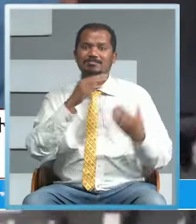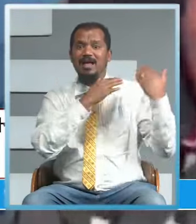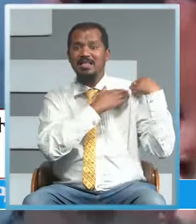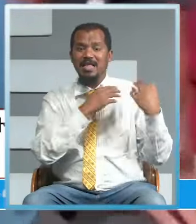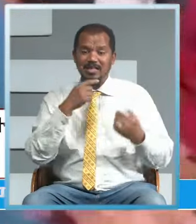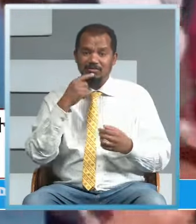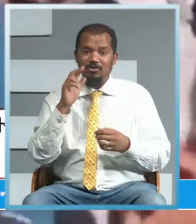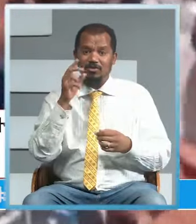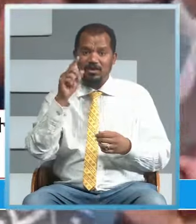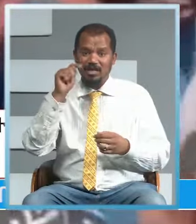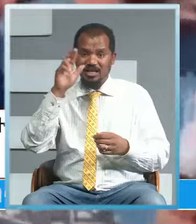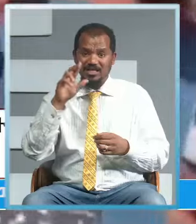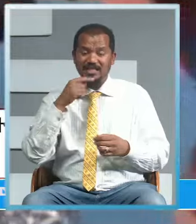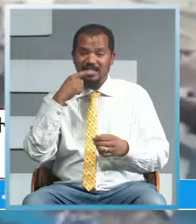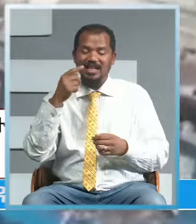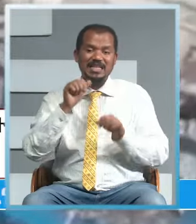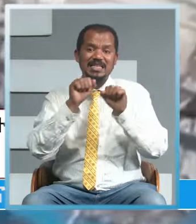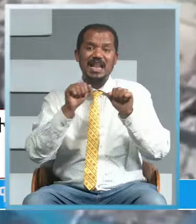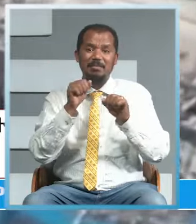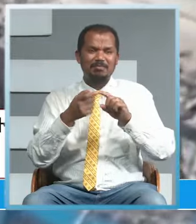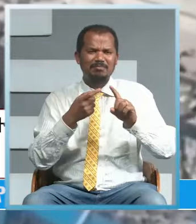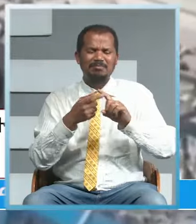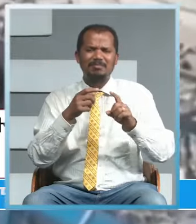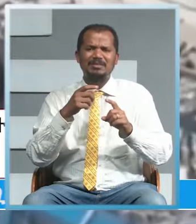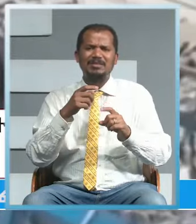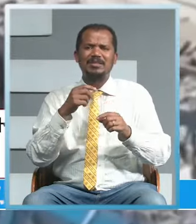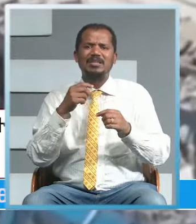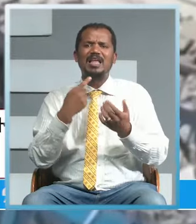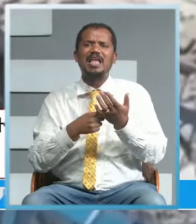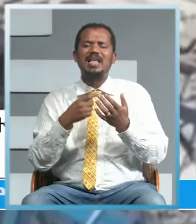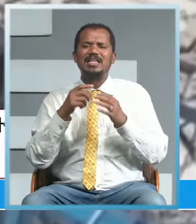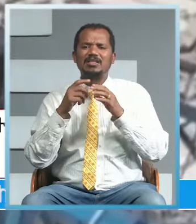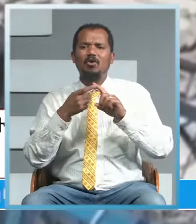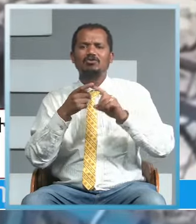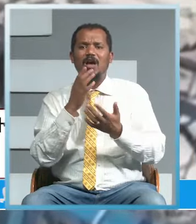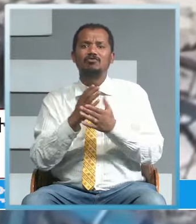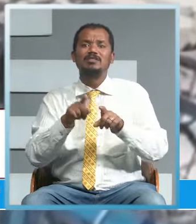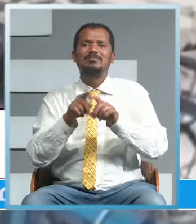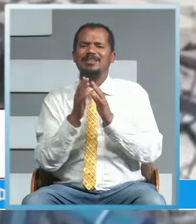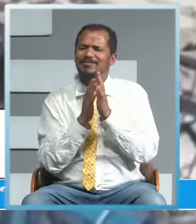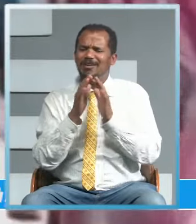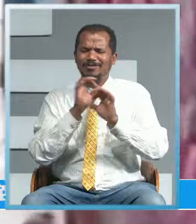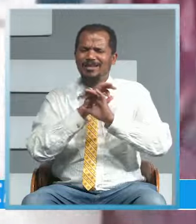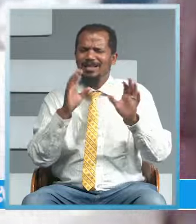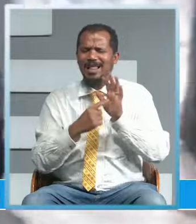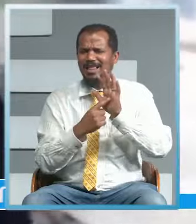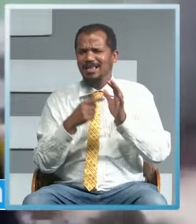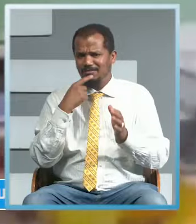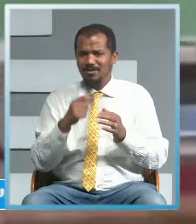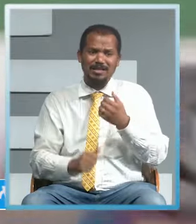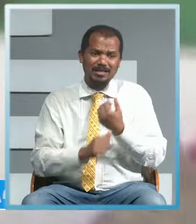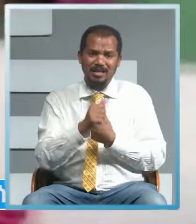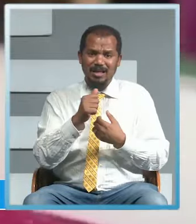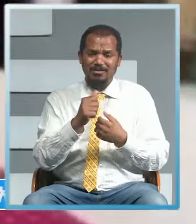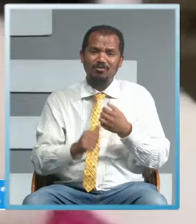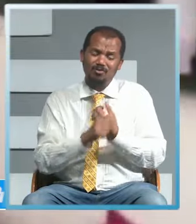የሐማስ ባለስልጣንን ጠቅሶ ሮይተርስ እንደዘገበው የቀዳሚው ጥቃት እስራኤል የተኩስ አቁም ስምምነት ላይ ለመድረስ ፍላጎት እንደሌላት ያሳያል